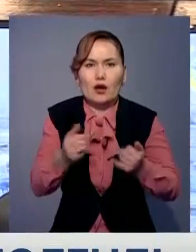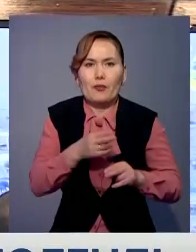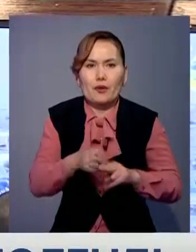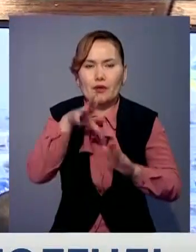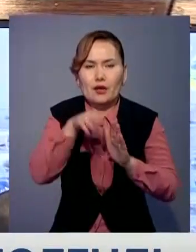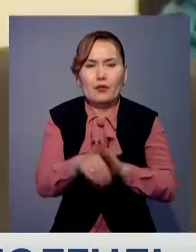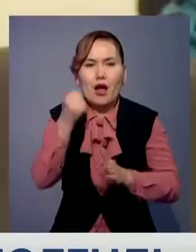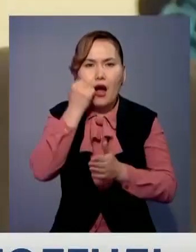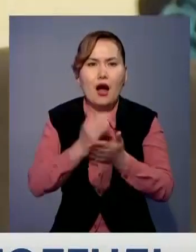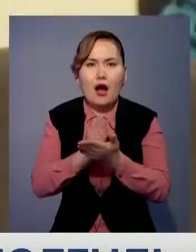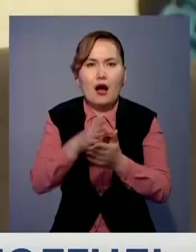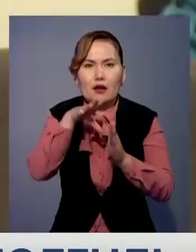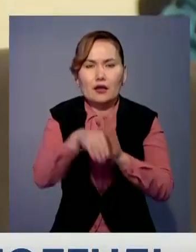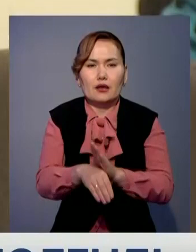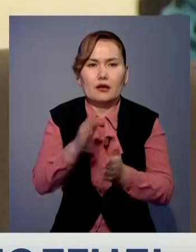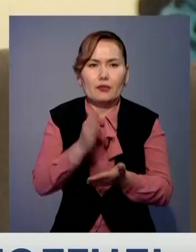арасында ардагерлер де бар.